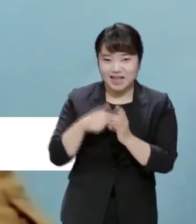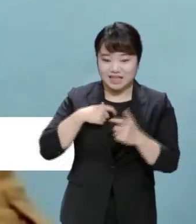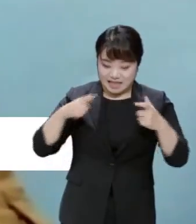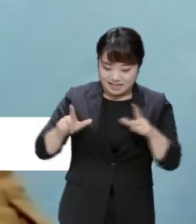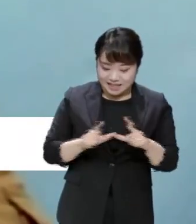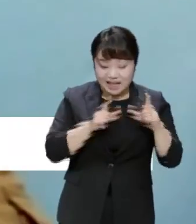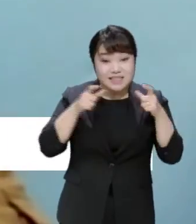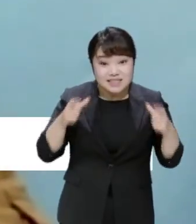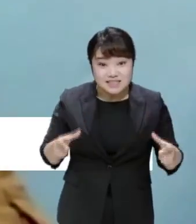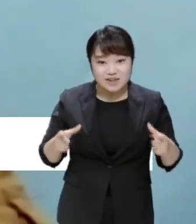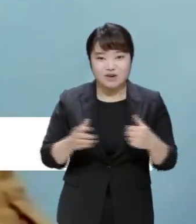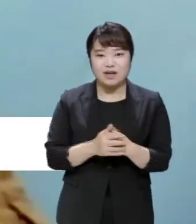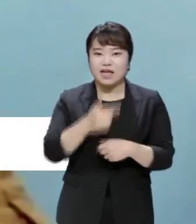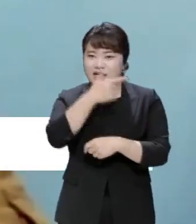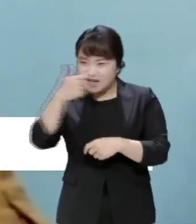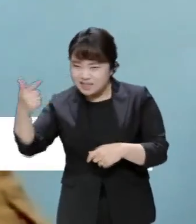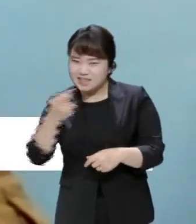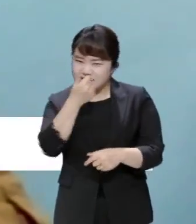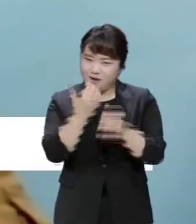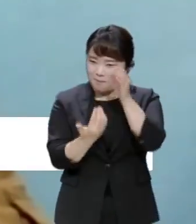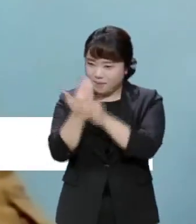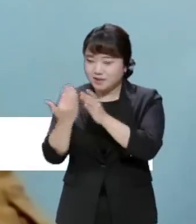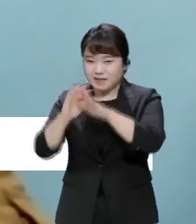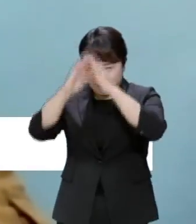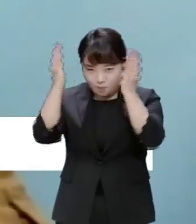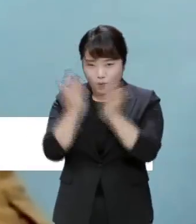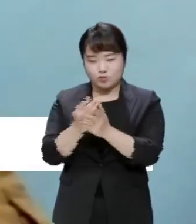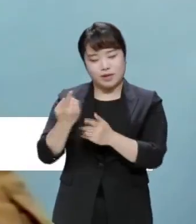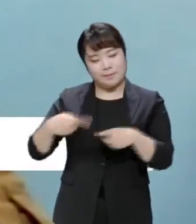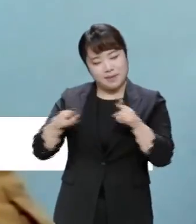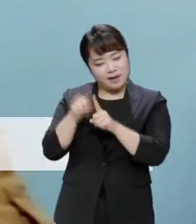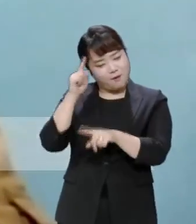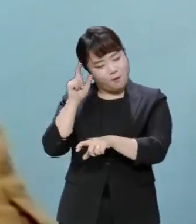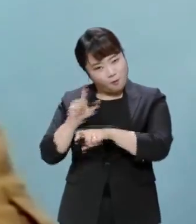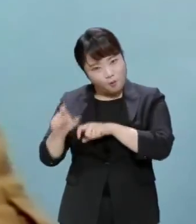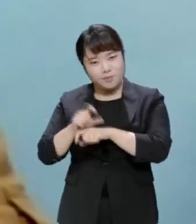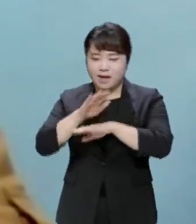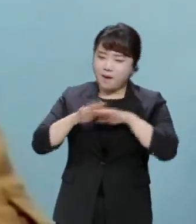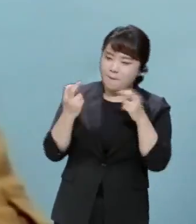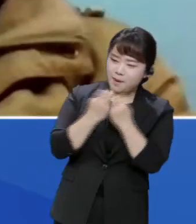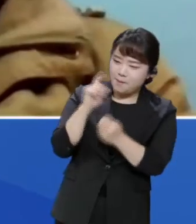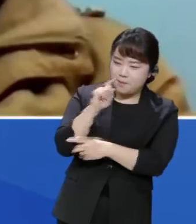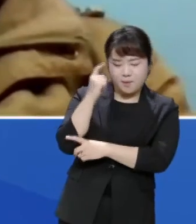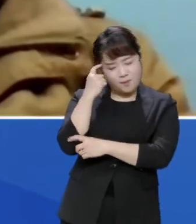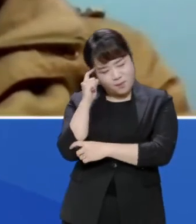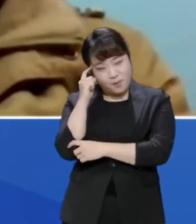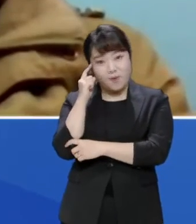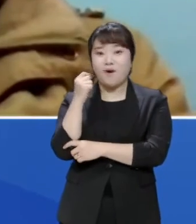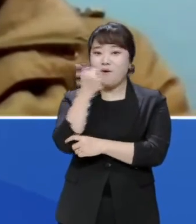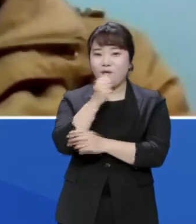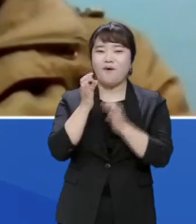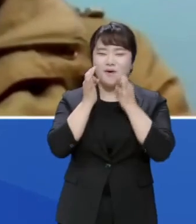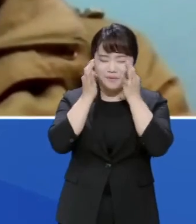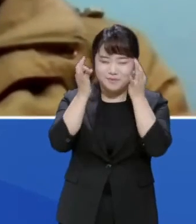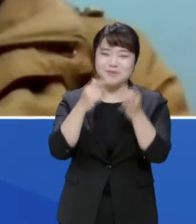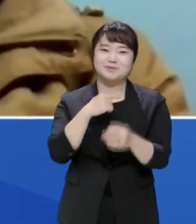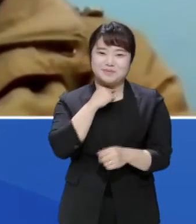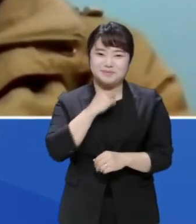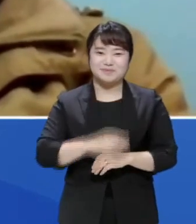살고 있는 지역의 크고 작은 문제들을 함께 고민하고 해결 방안도 찾아보는 통신원이 되고자